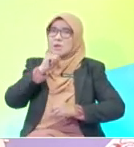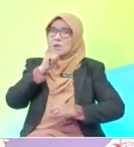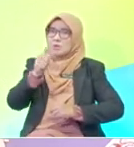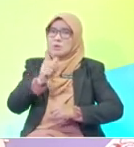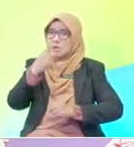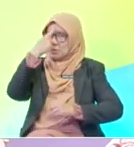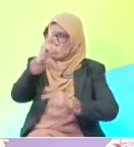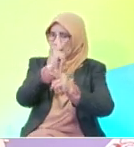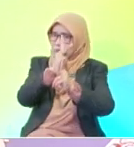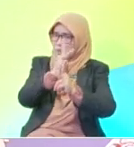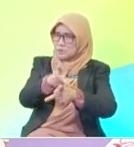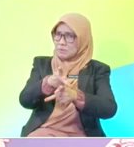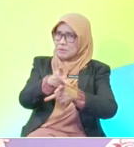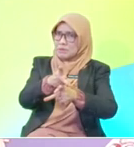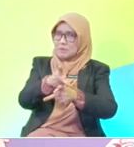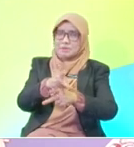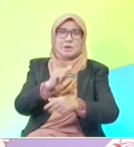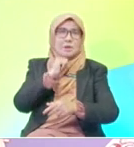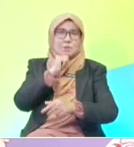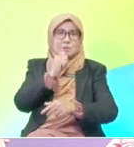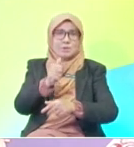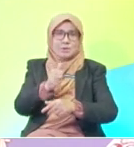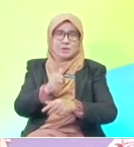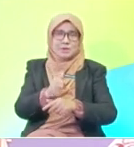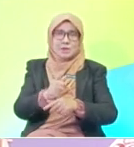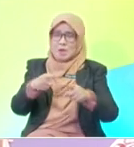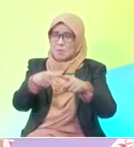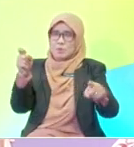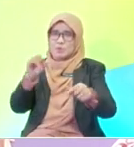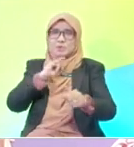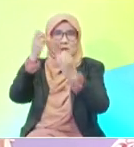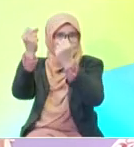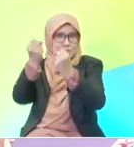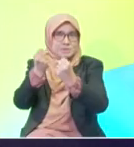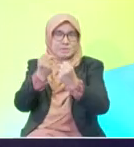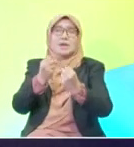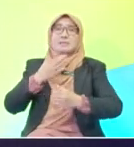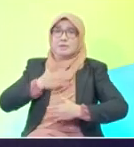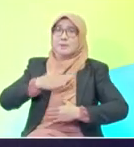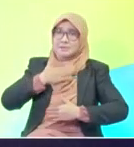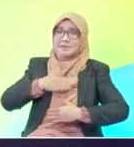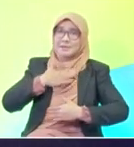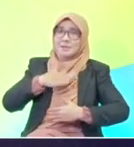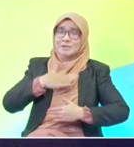tidak, mencari tidak sekali. Wah, takutlah cikgu. Musuh datang aku sambut, namun menyerah tidak sabar, sekali.